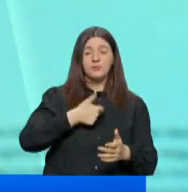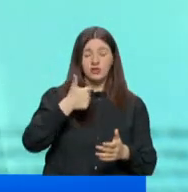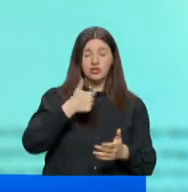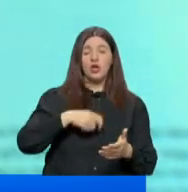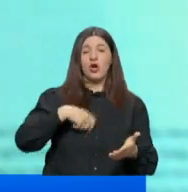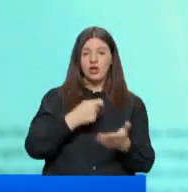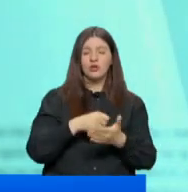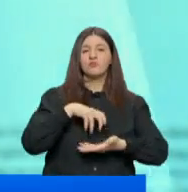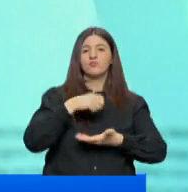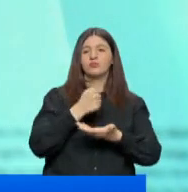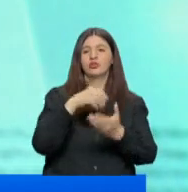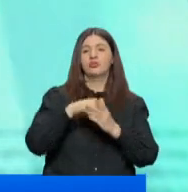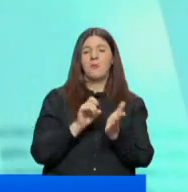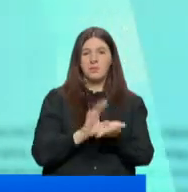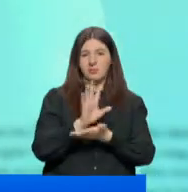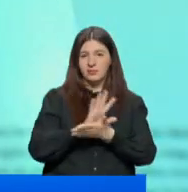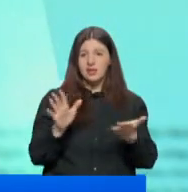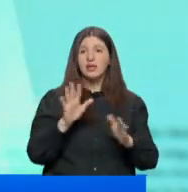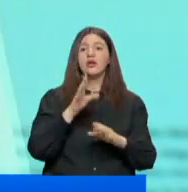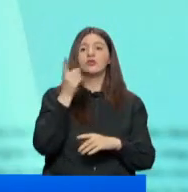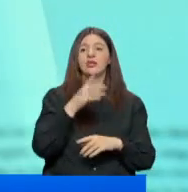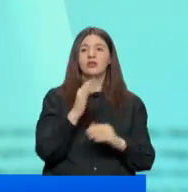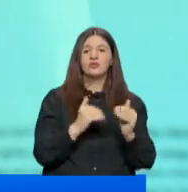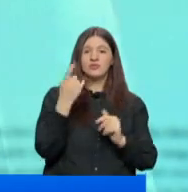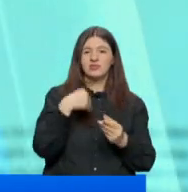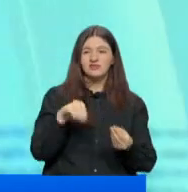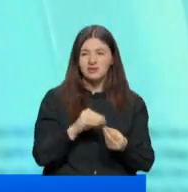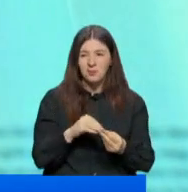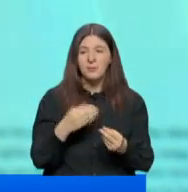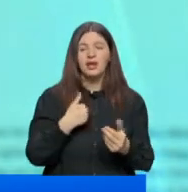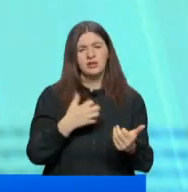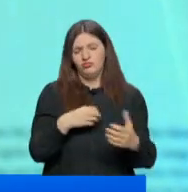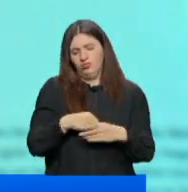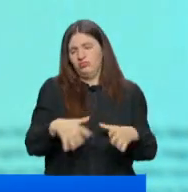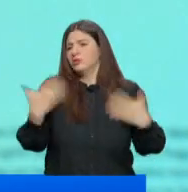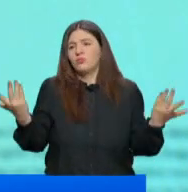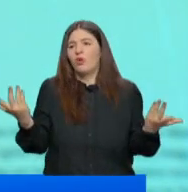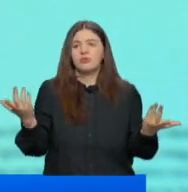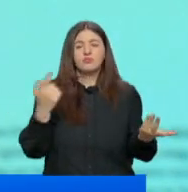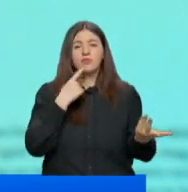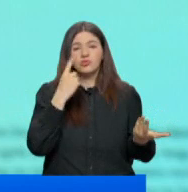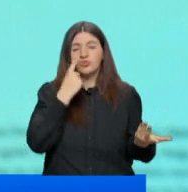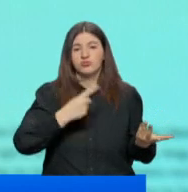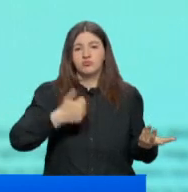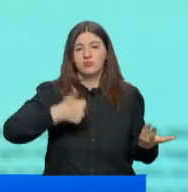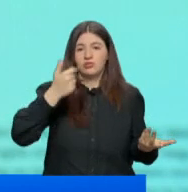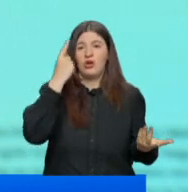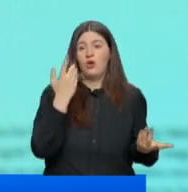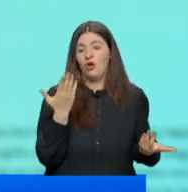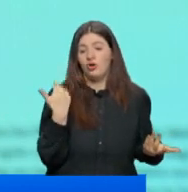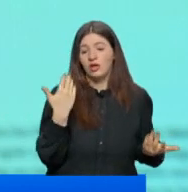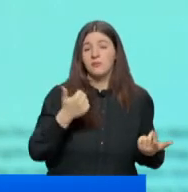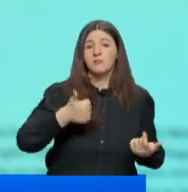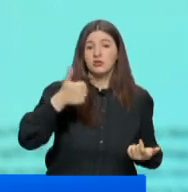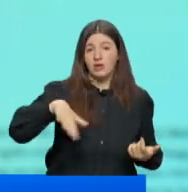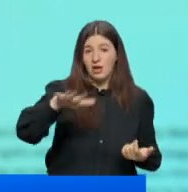Cumhurbaşkanı ödeneği de bütçeden çıkartıldı. Çünkü hani %40 ve üzerinde bir zam ben kendim için istemiyorum demişti Cumhurbaşkanı. Önceki